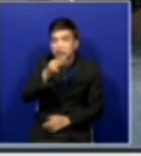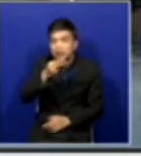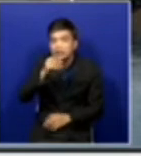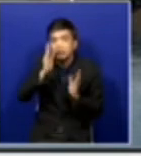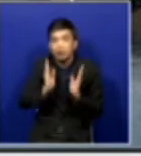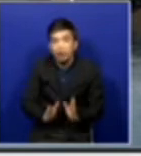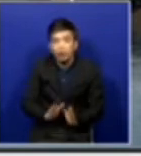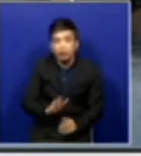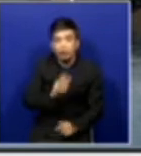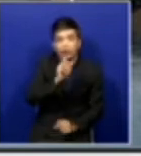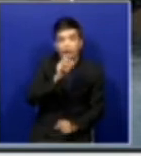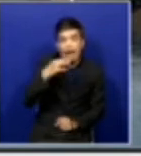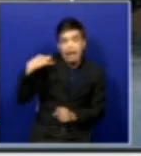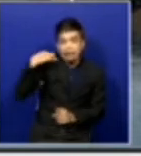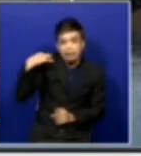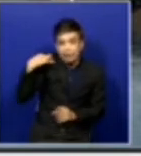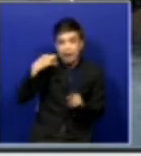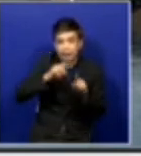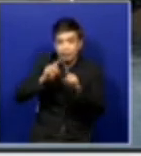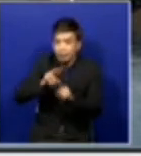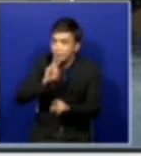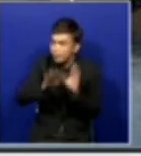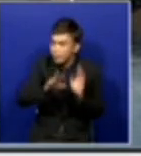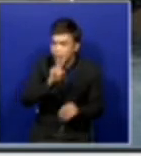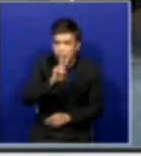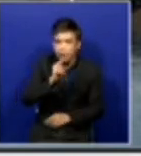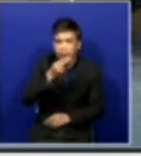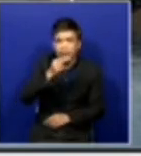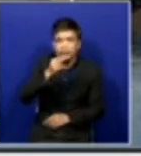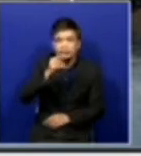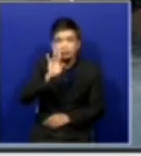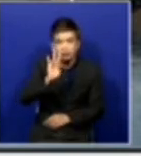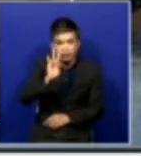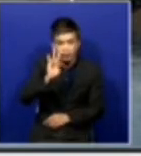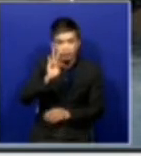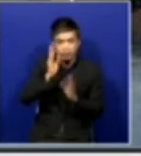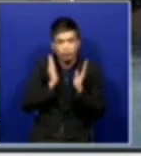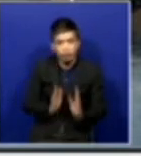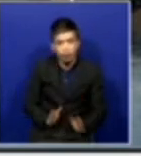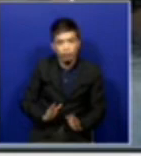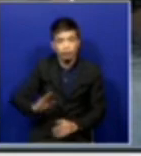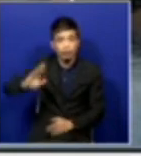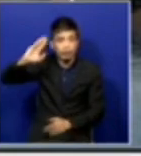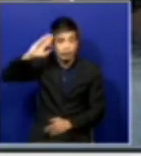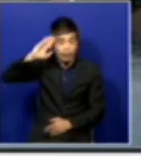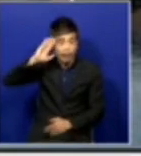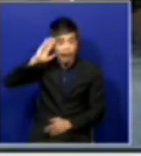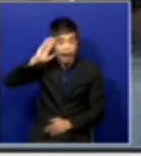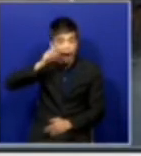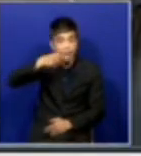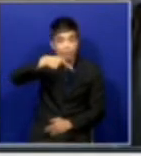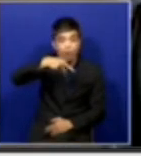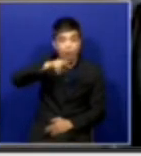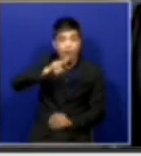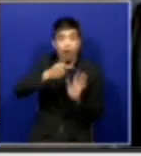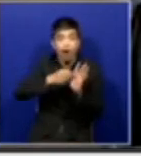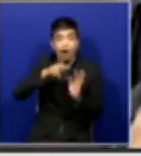อสรักษาดินแดนประมาณ27,000ทหารซึ่งเป็นทหารพรานที่อยู่ชายแดน